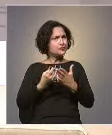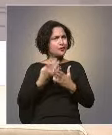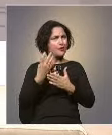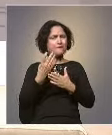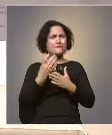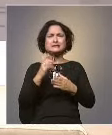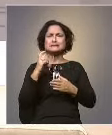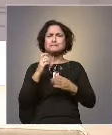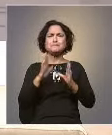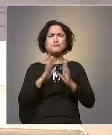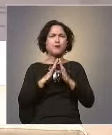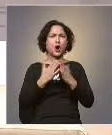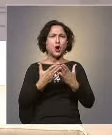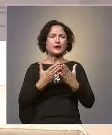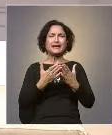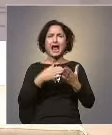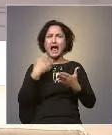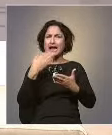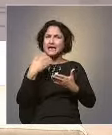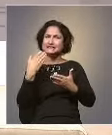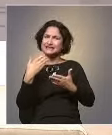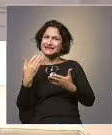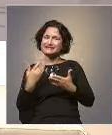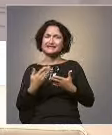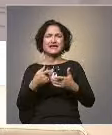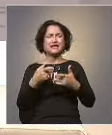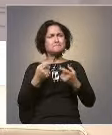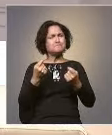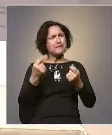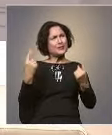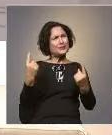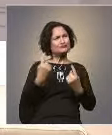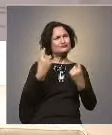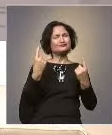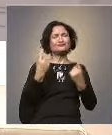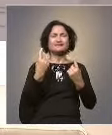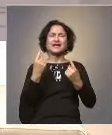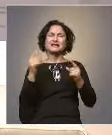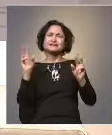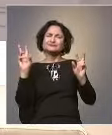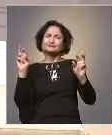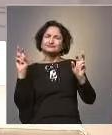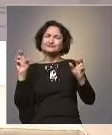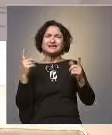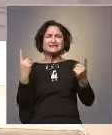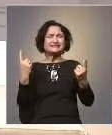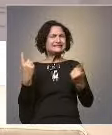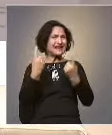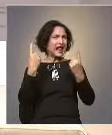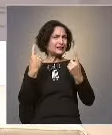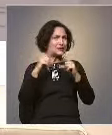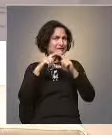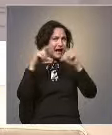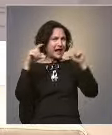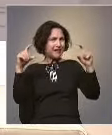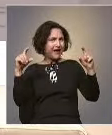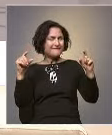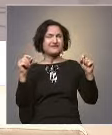11 разказа, която е странна, особена книга и заради странното заглавие, но и заради интересното